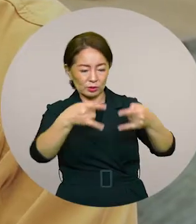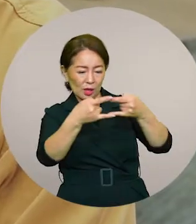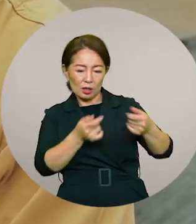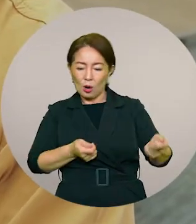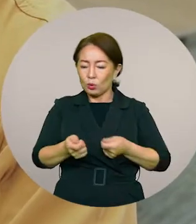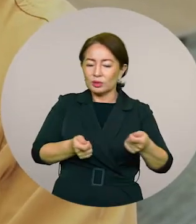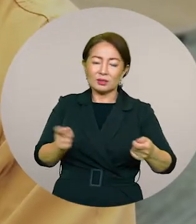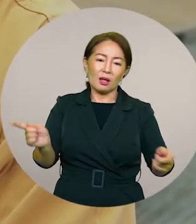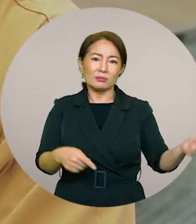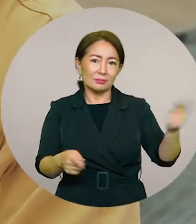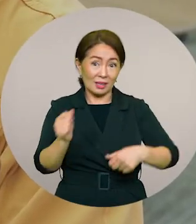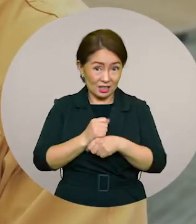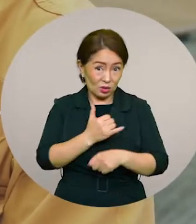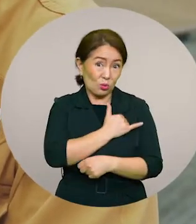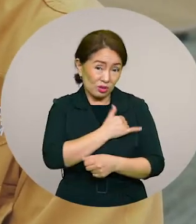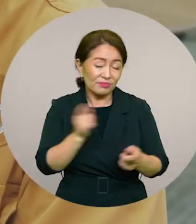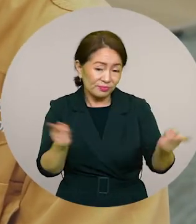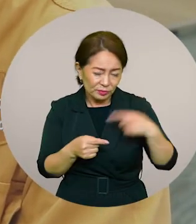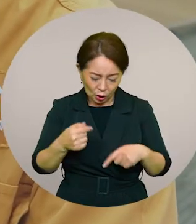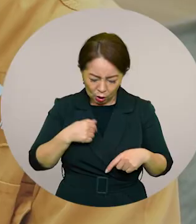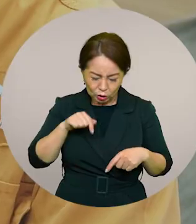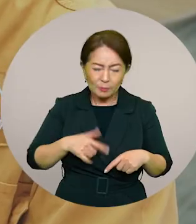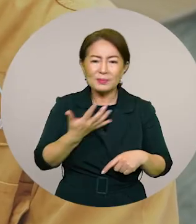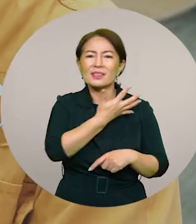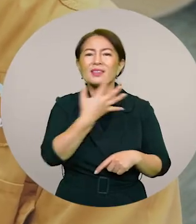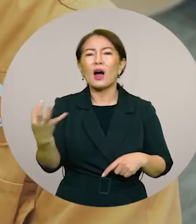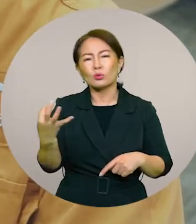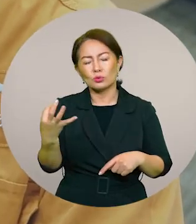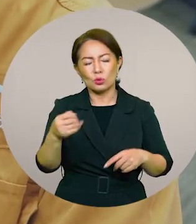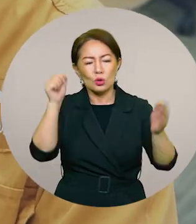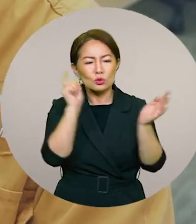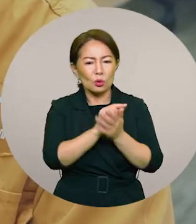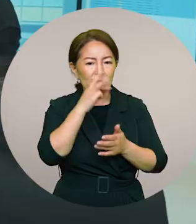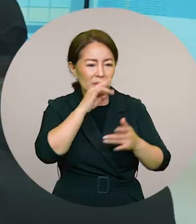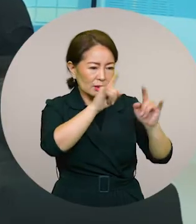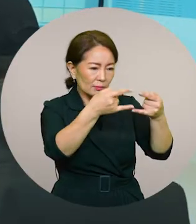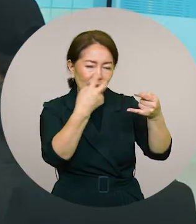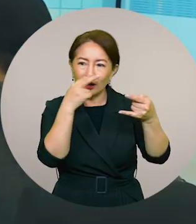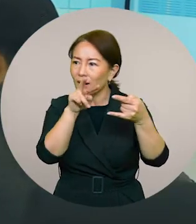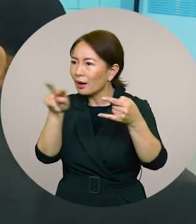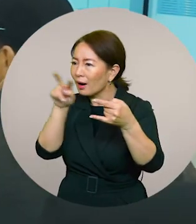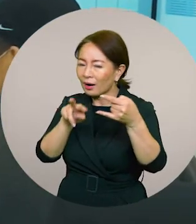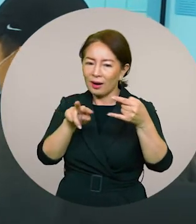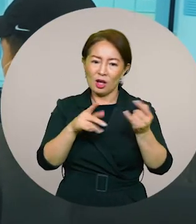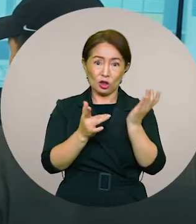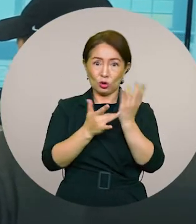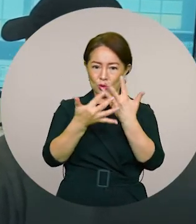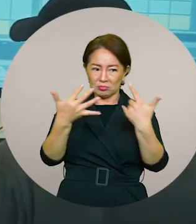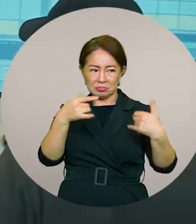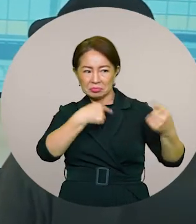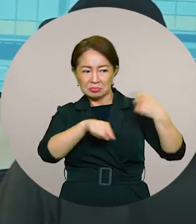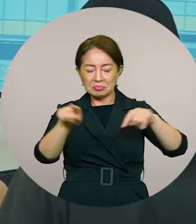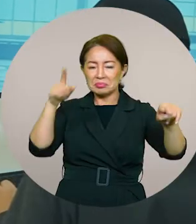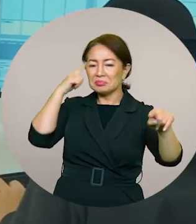байгаа. Ерөөхдөө ойролцоогоор одоо бид нар нэг 500 орчим чухал гэсэн мэдээллүүдээ харж байгаа гэсэн. Удаан ажиллаад тэгэхээр энэ яг төхөөрөмжүүдийн занг